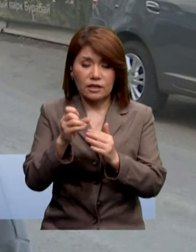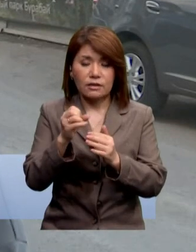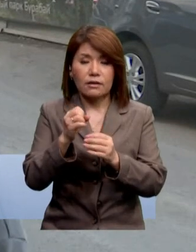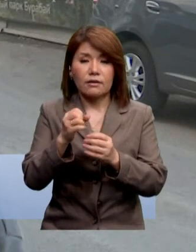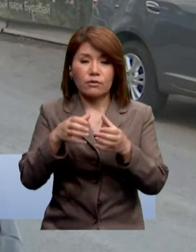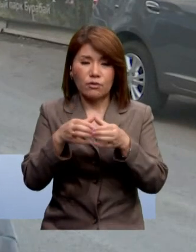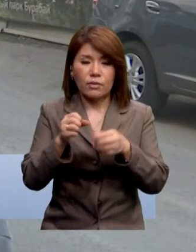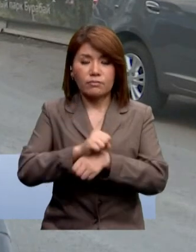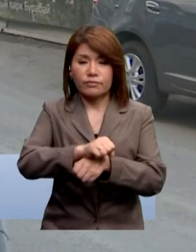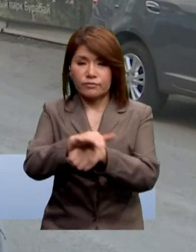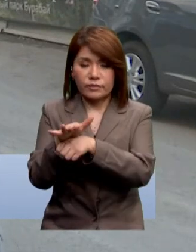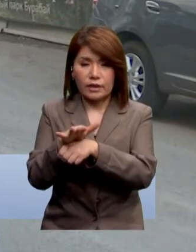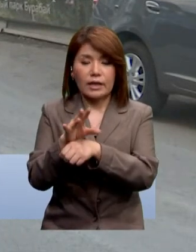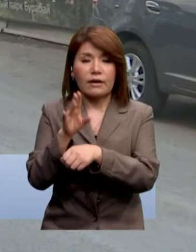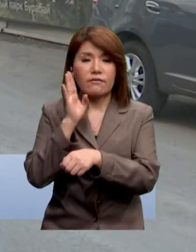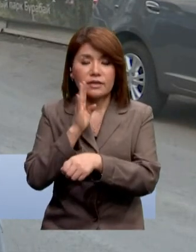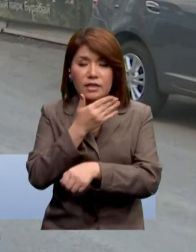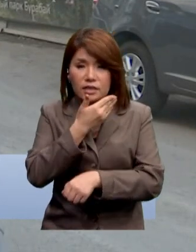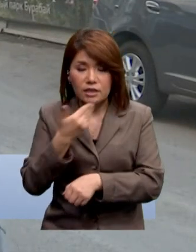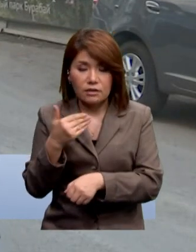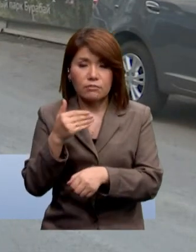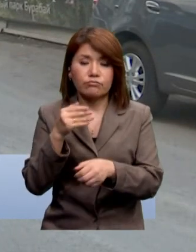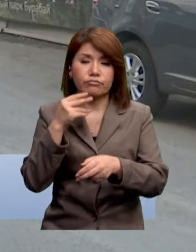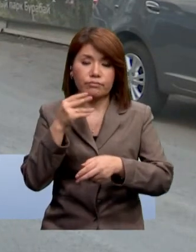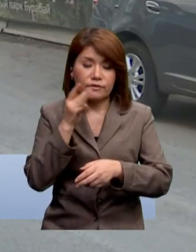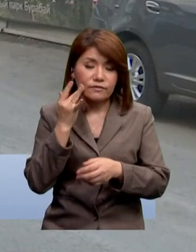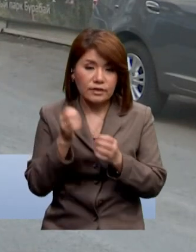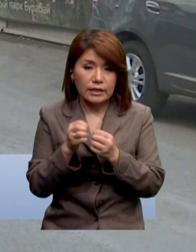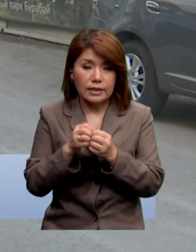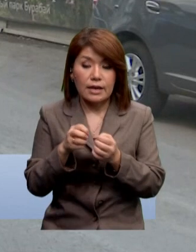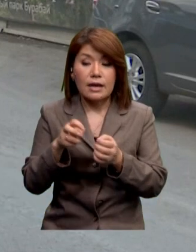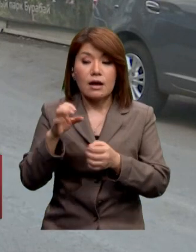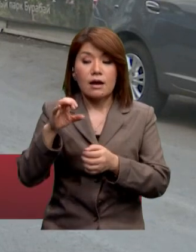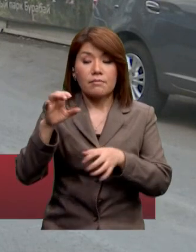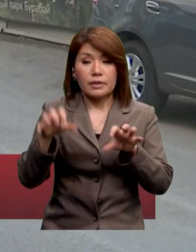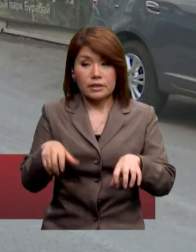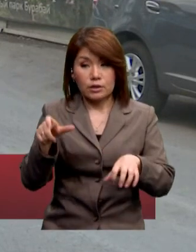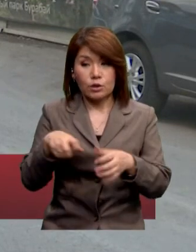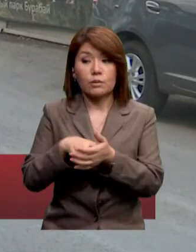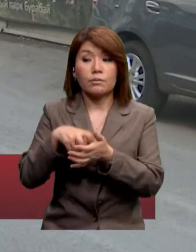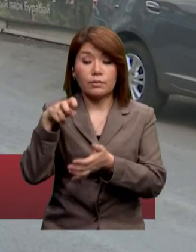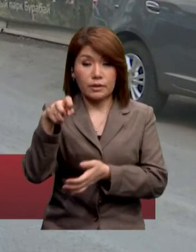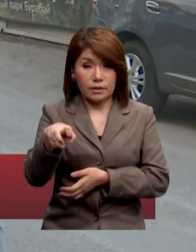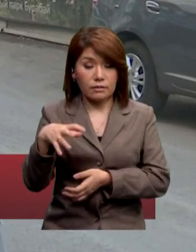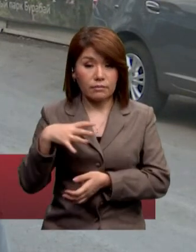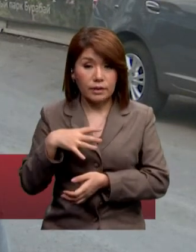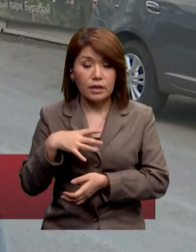воды, нет воды, нет воды. И писали нашему председателю ОСИ, и он говорит, оказывается,